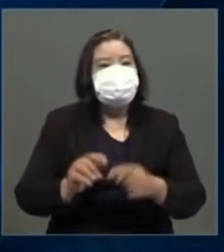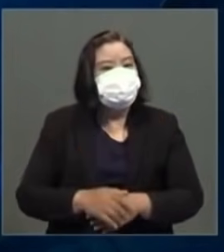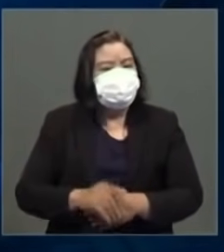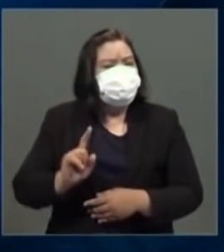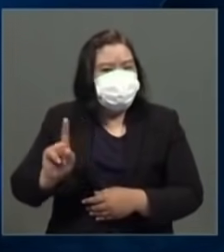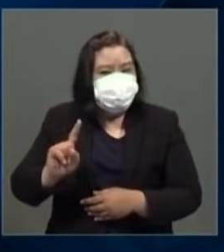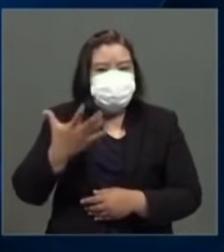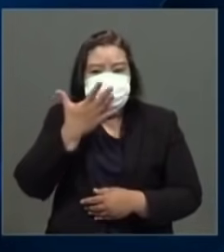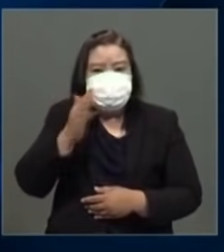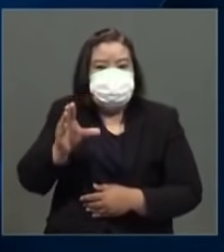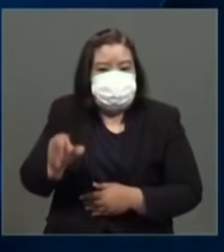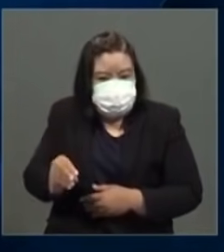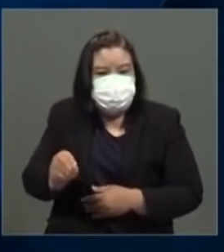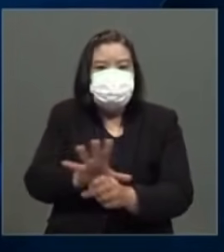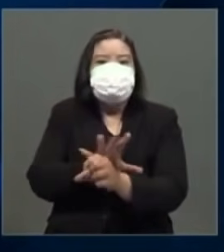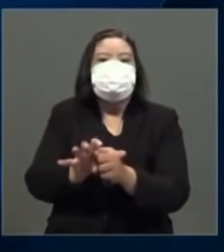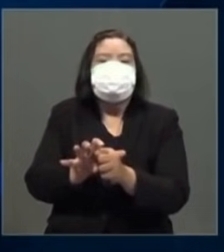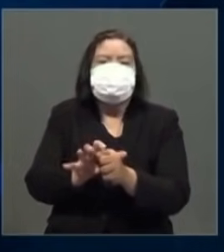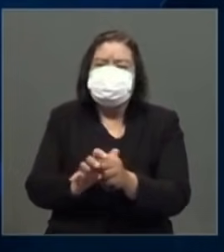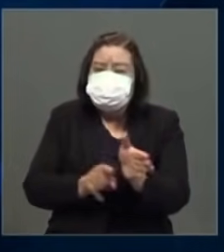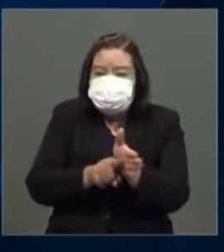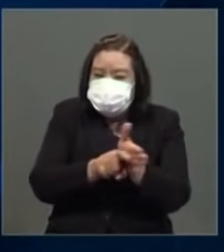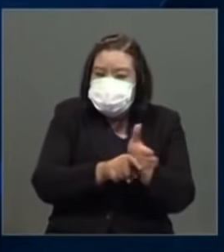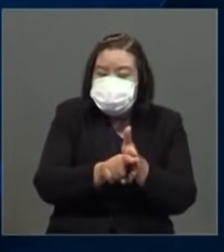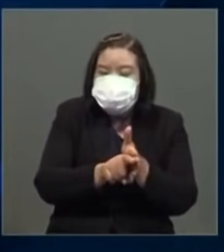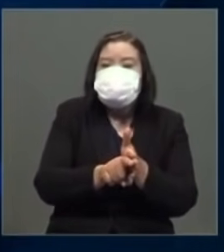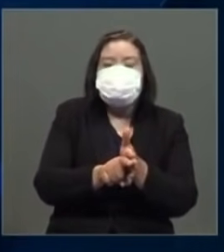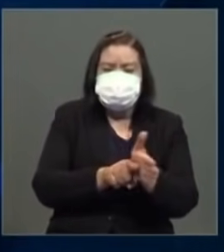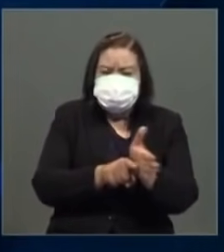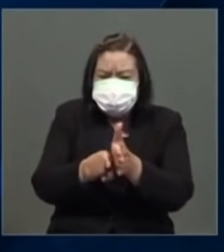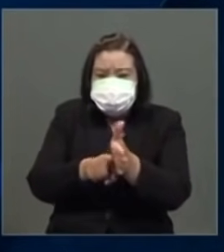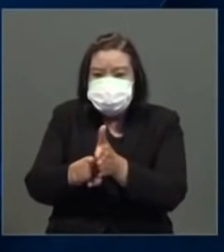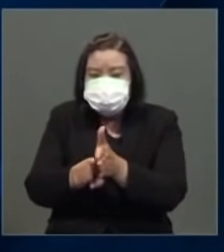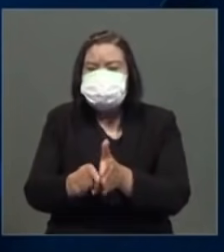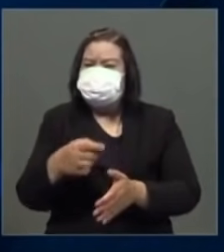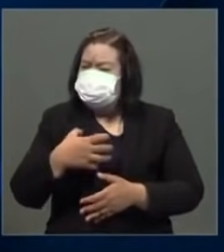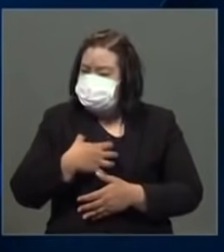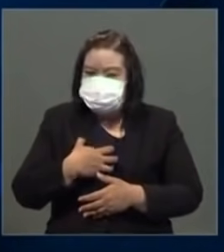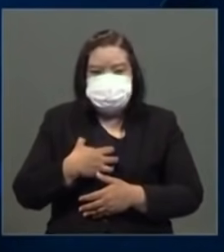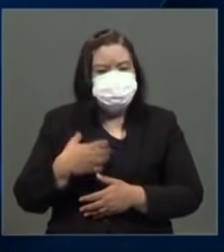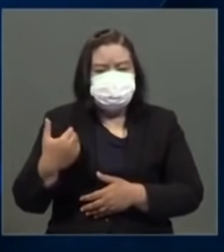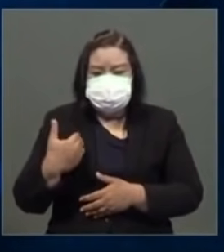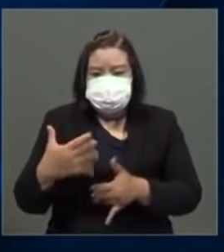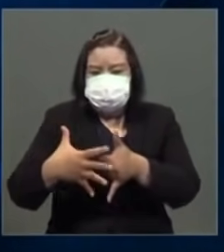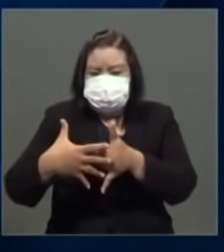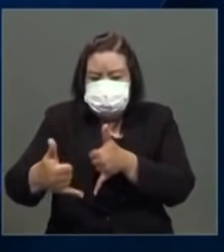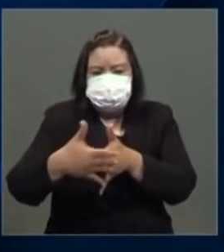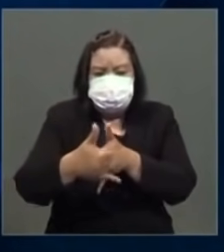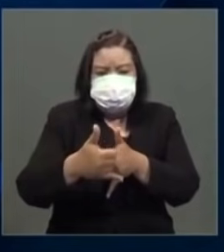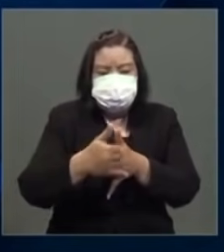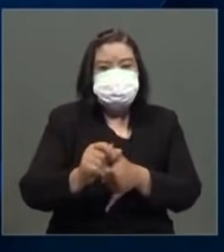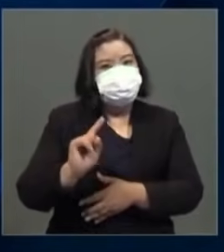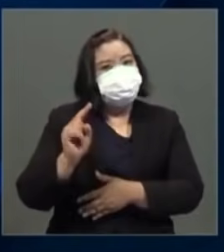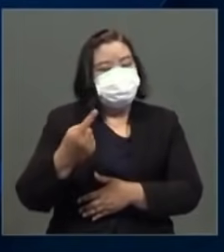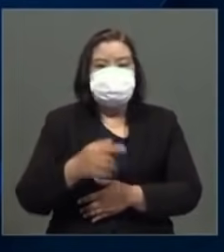ก็เป็นไวรัสซึ่งก็เป็นสิ่งที่เขาก็อยากจะต่อยอดสายพันธุ์ของเขาไปเรื่อยๆเพราะฉะนั้นตรงนี้ก็จะมี